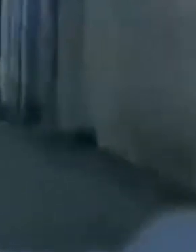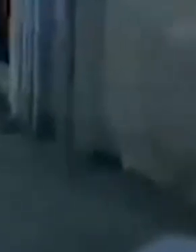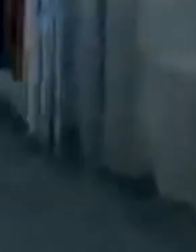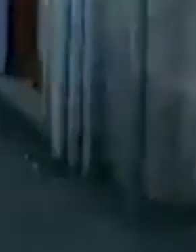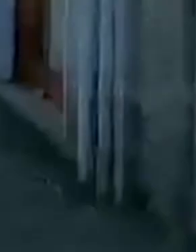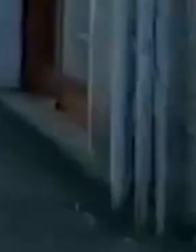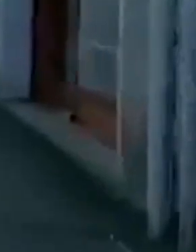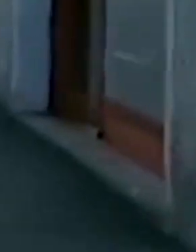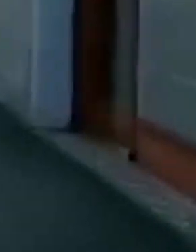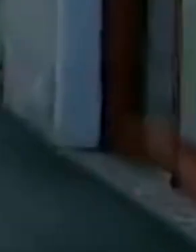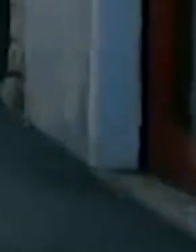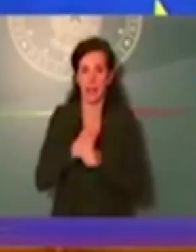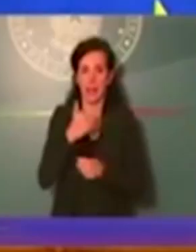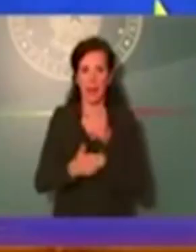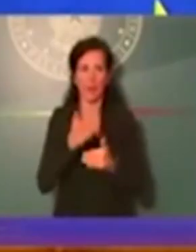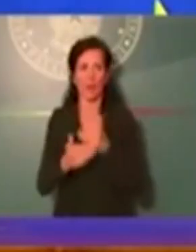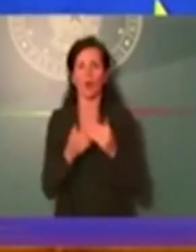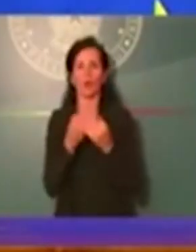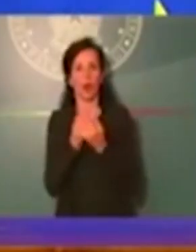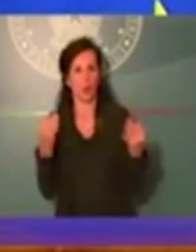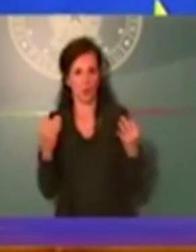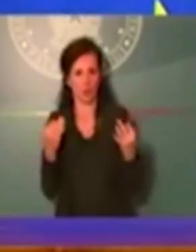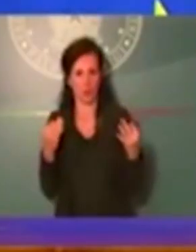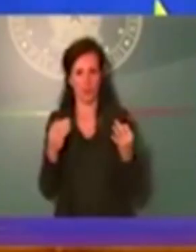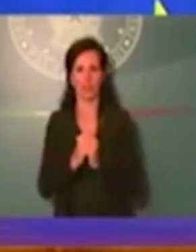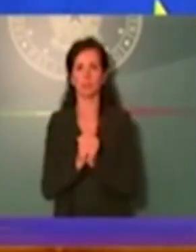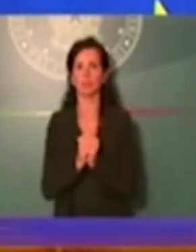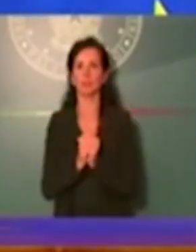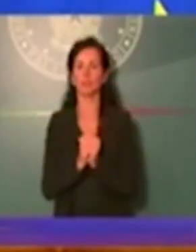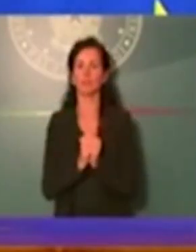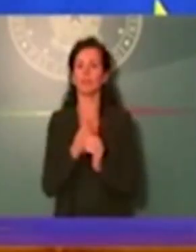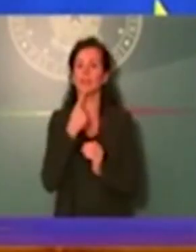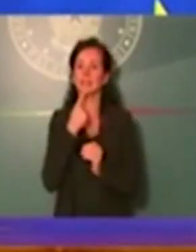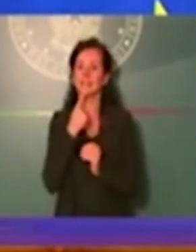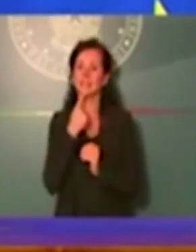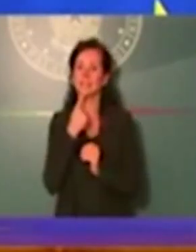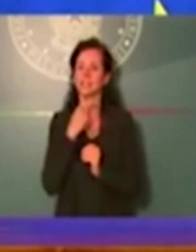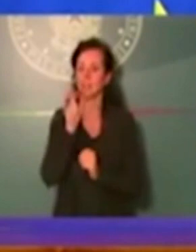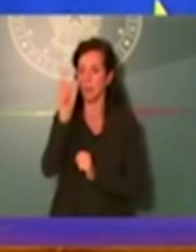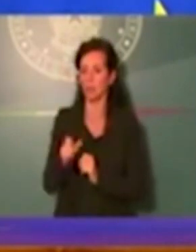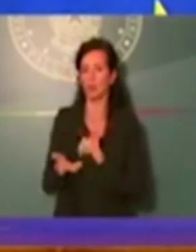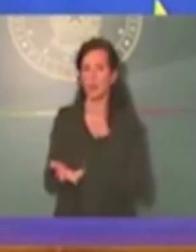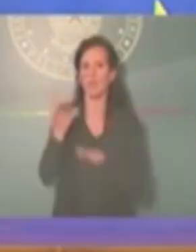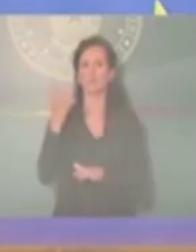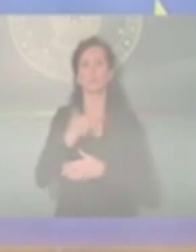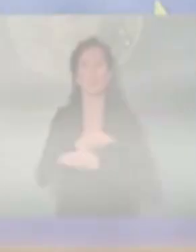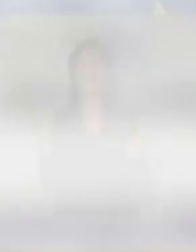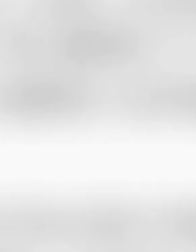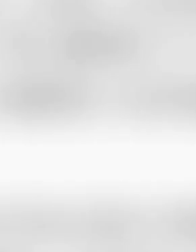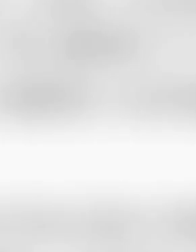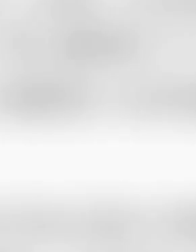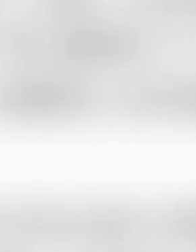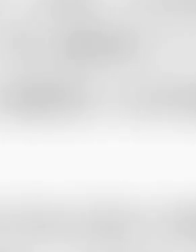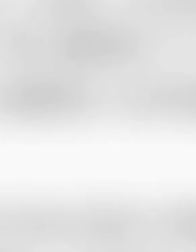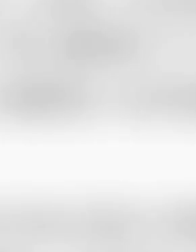aspettare l'8 marzo per l'annuncio. Chiusa tutta la Lombardia e 14 province, poi l'Italia intera. Nella comunicazione